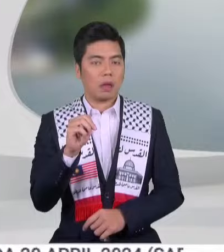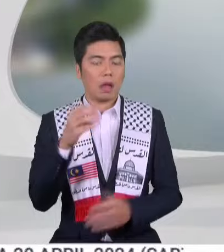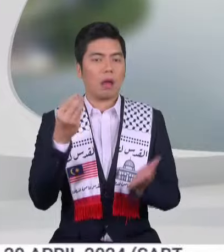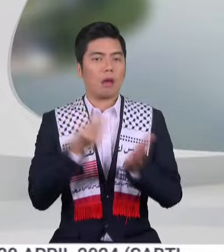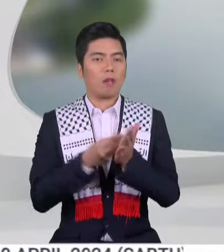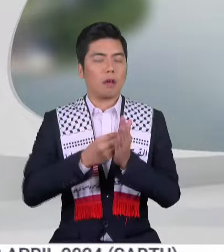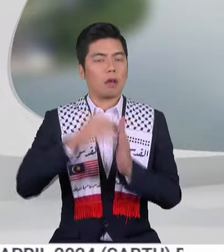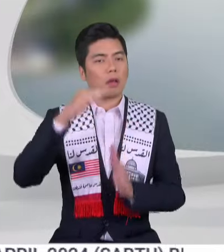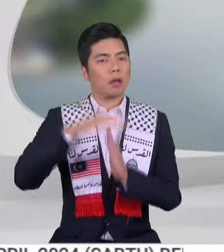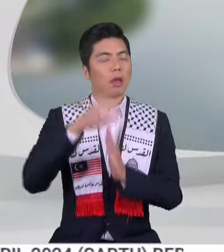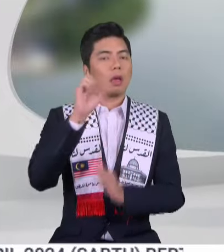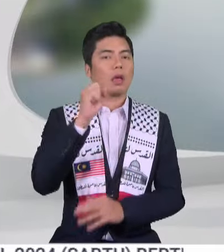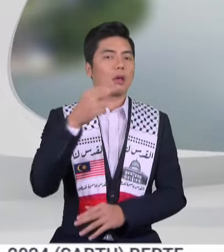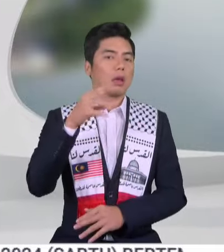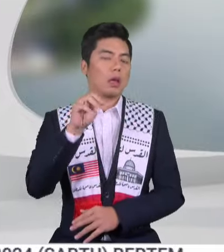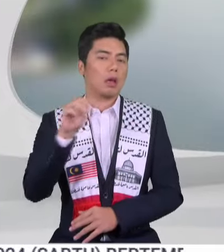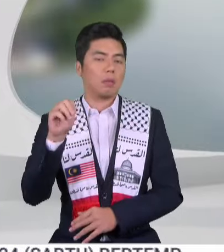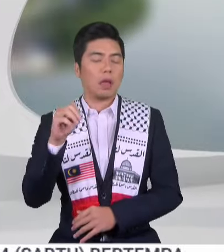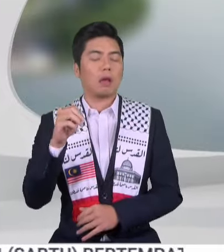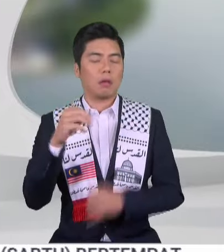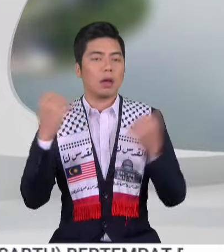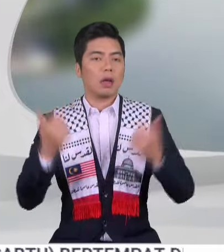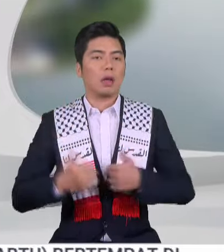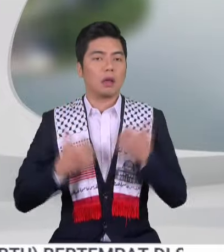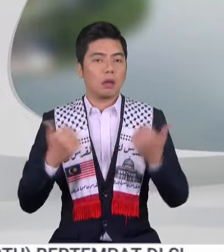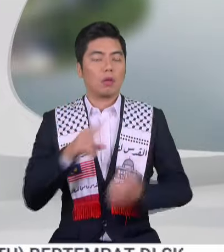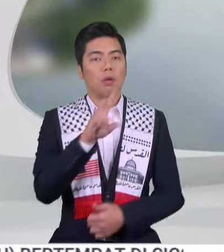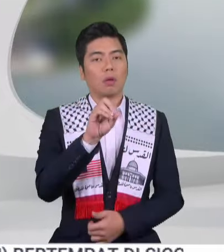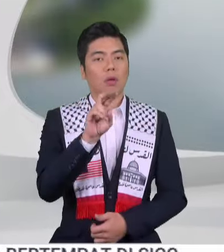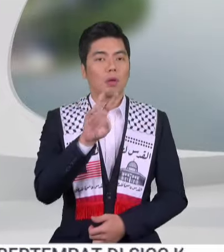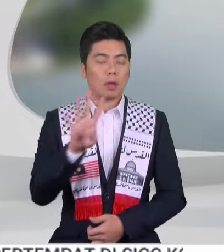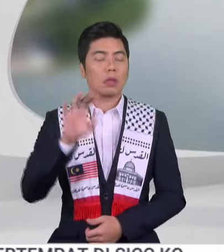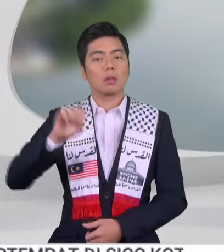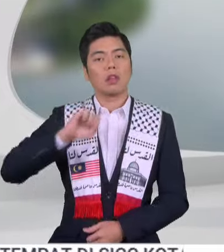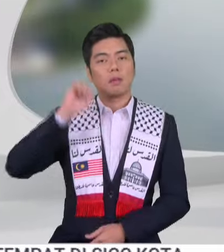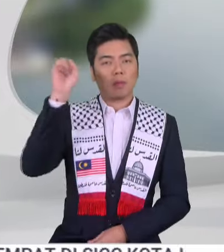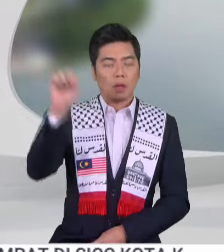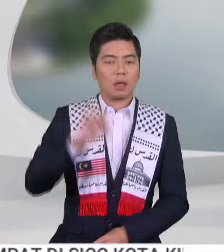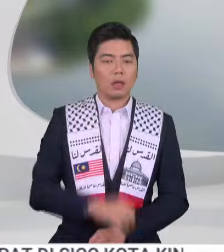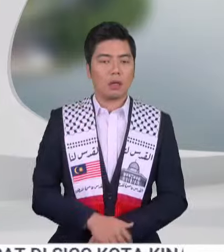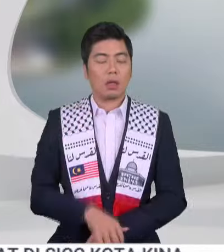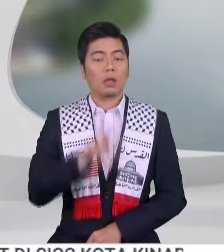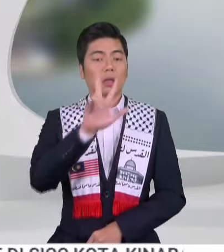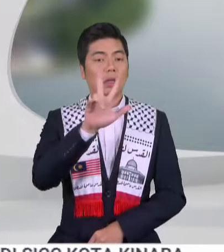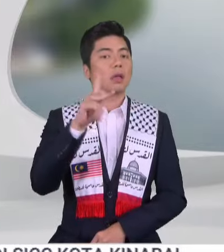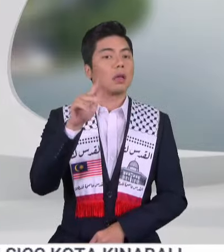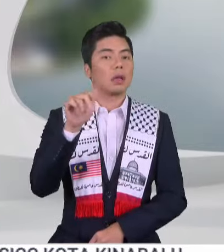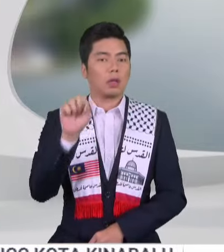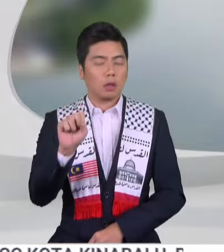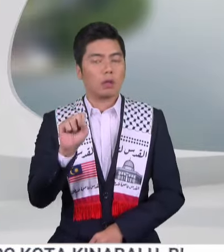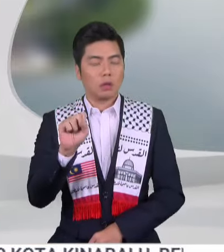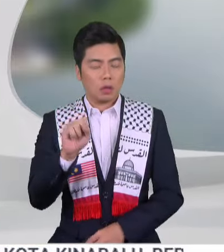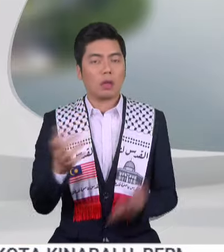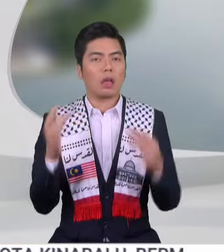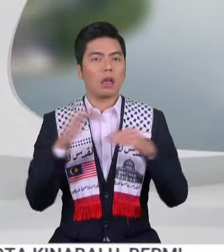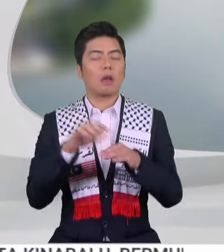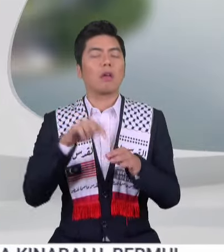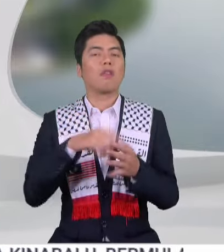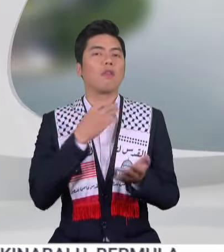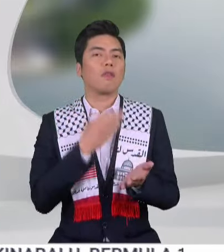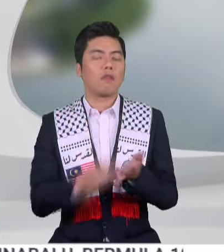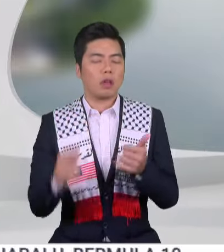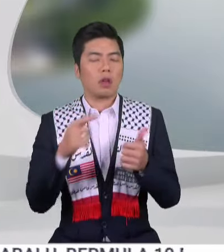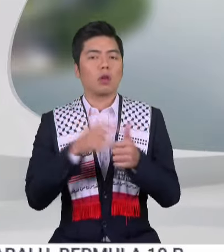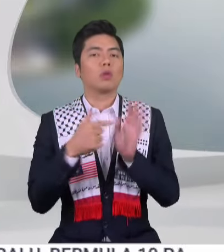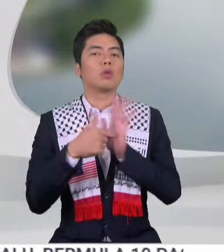Perayaan SHMMP Hari Raya Puasa 2024 di Sabah. 3 kes kesalahan tersebut melibatkan gagal